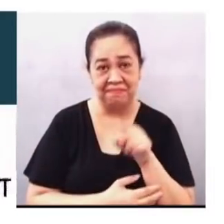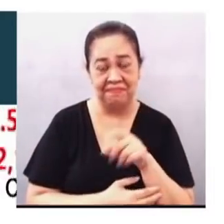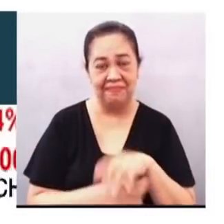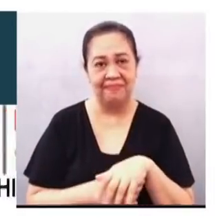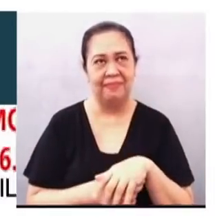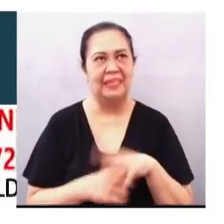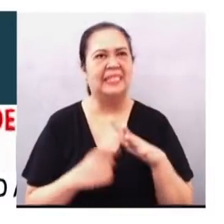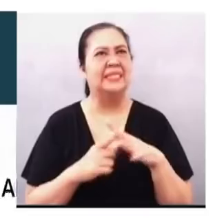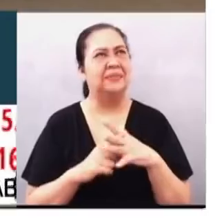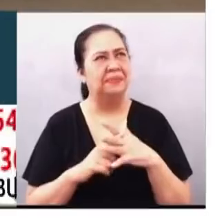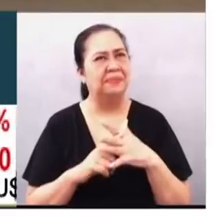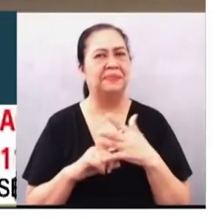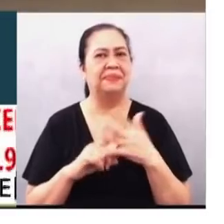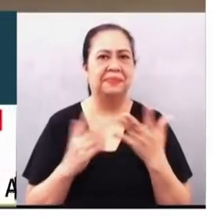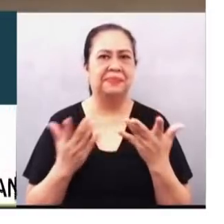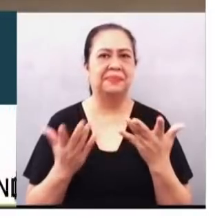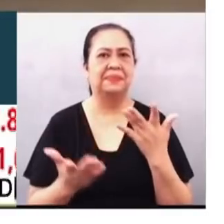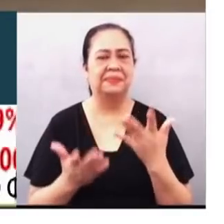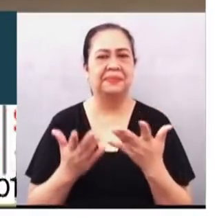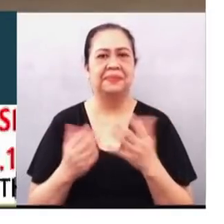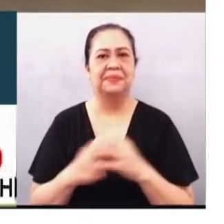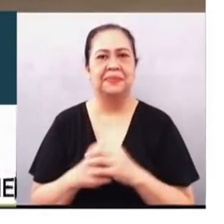Starting to